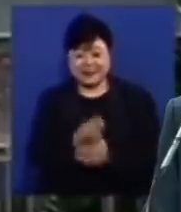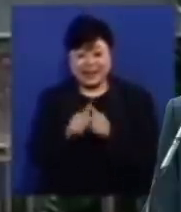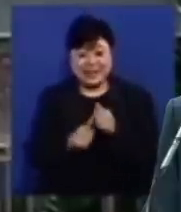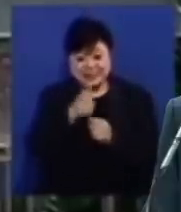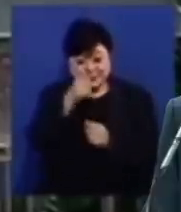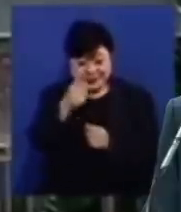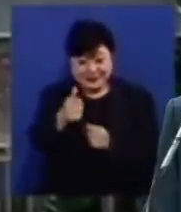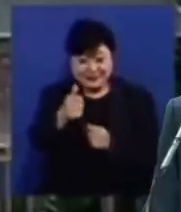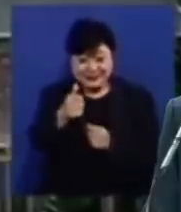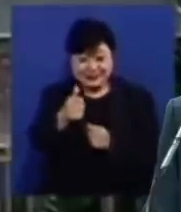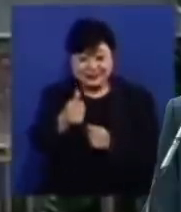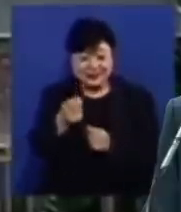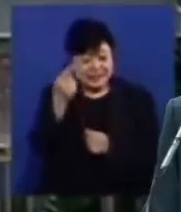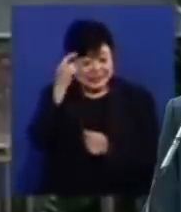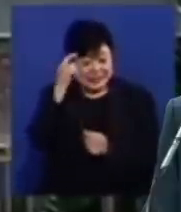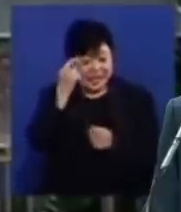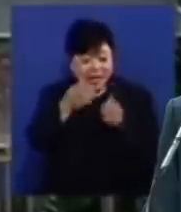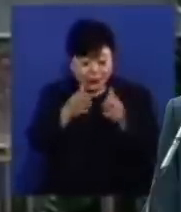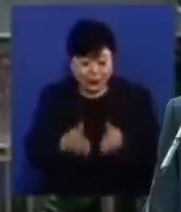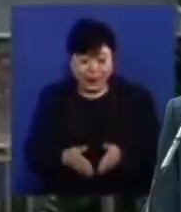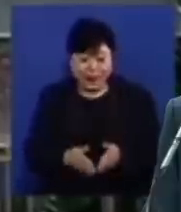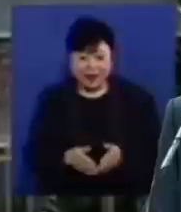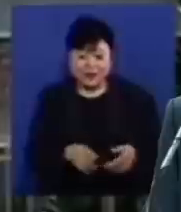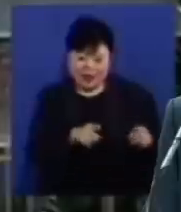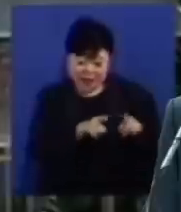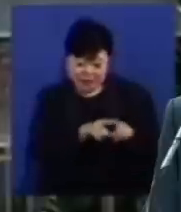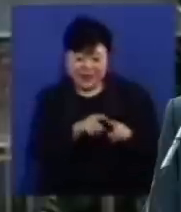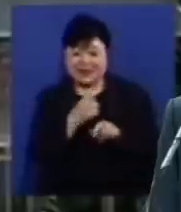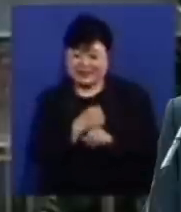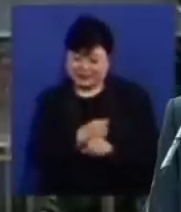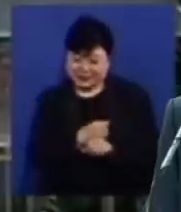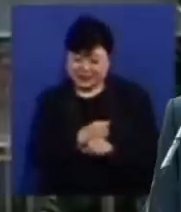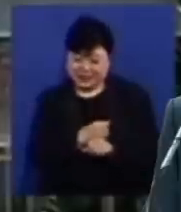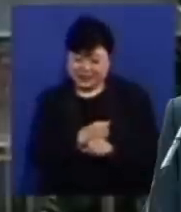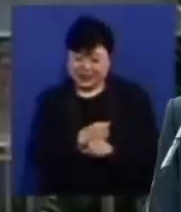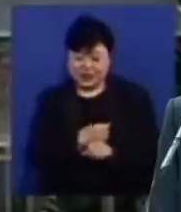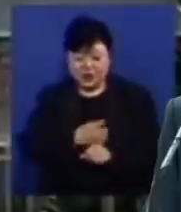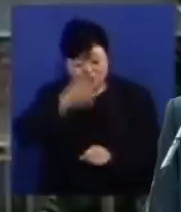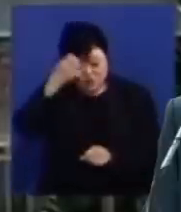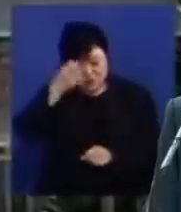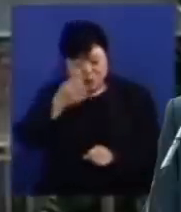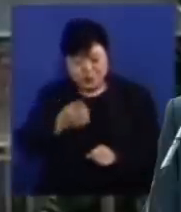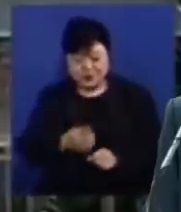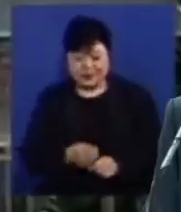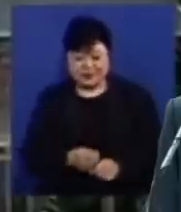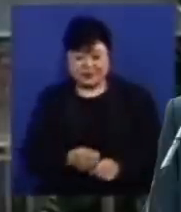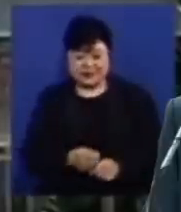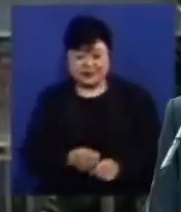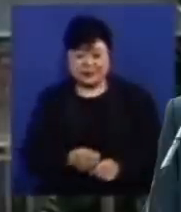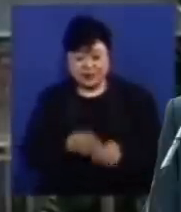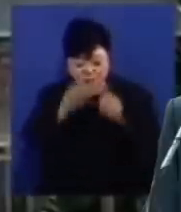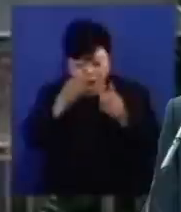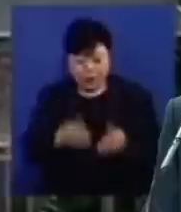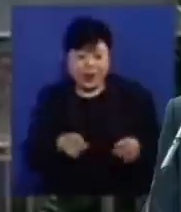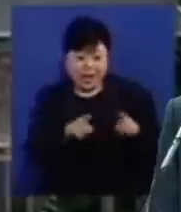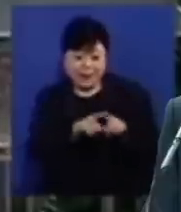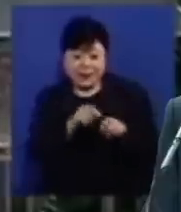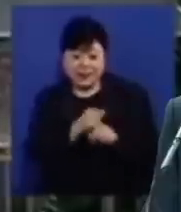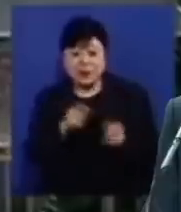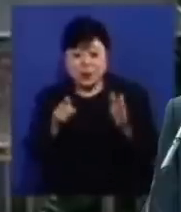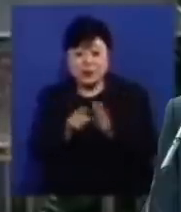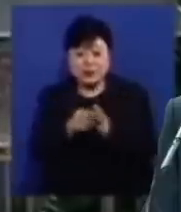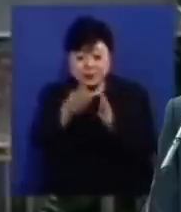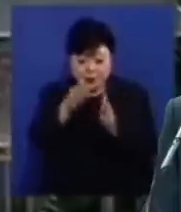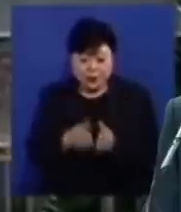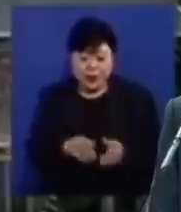하나님은 우리 생각을 통해서 우리와 동행하시고 우리 꿈을 통해서 우리와 동행하시고 우리 믿음을